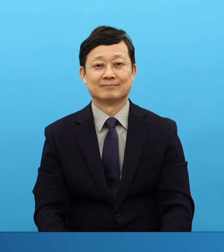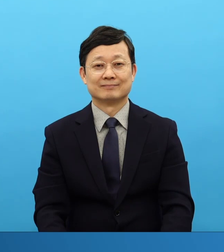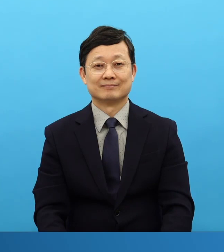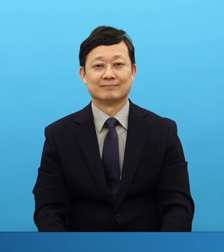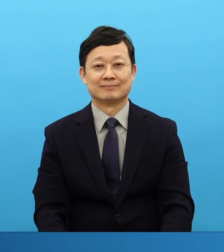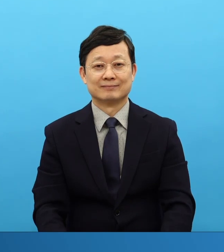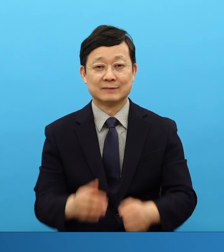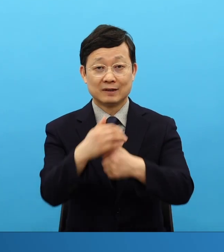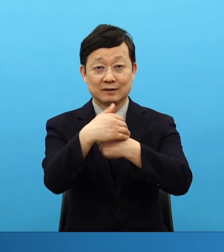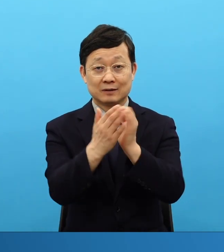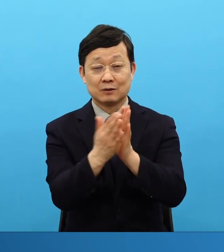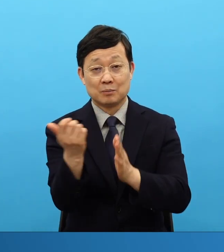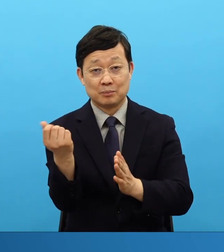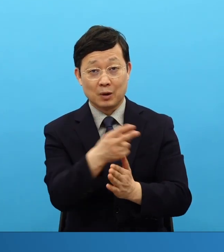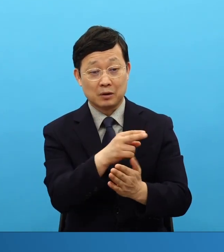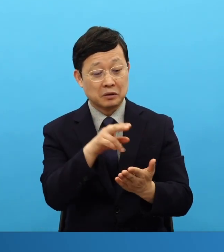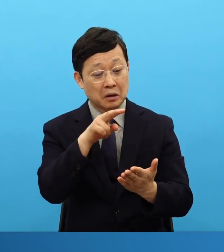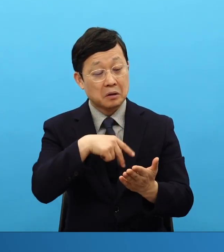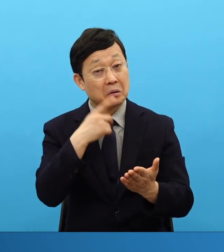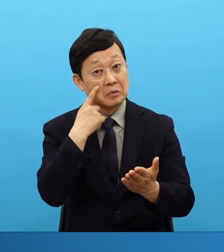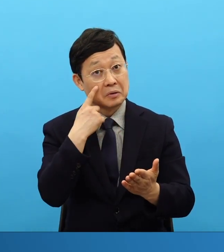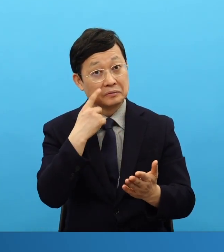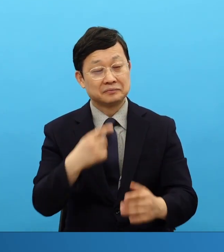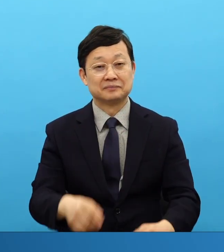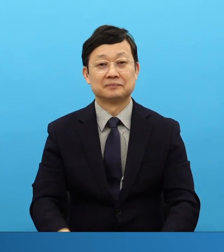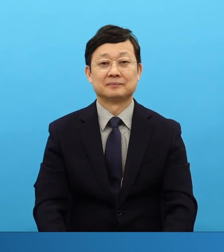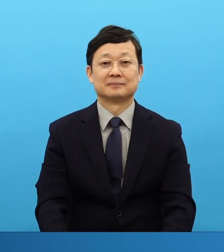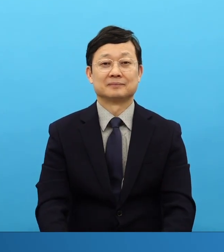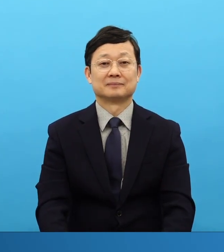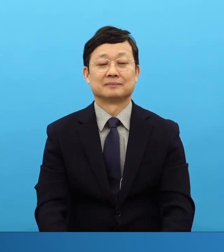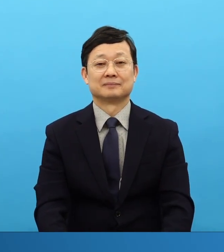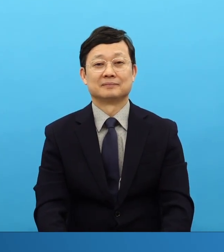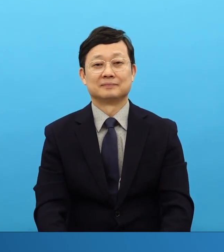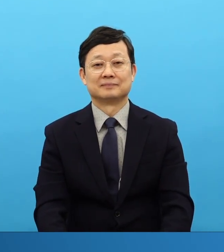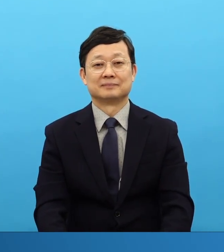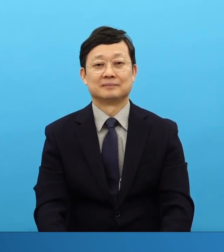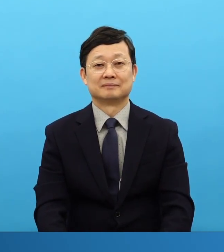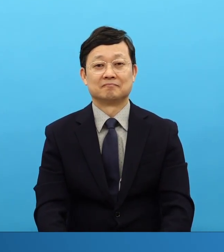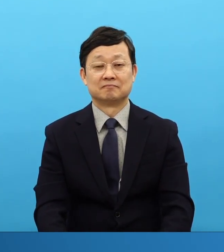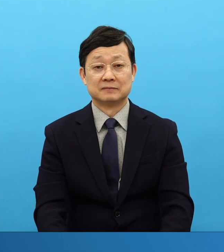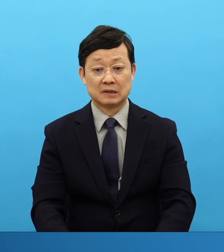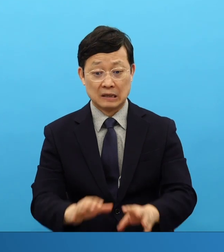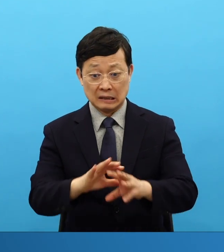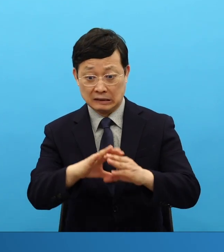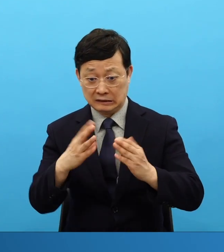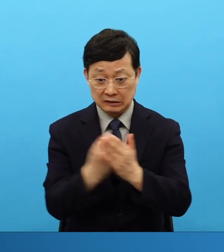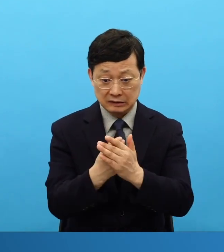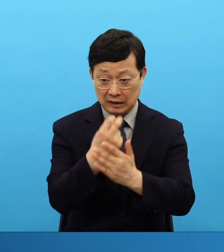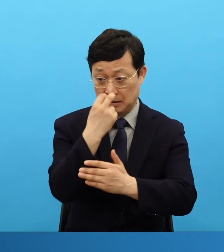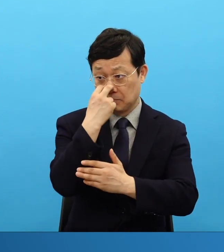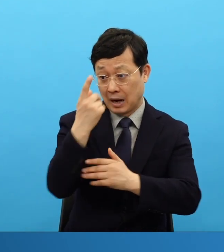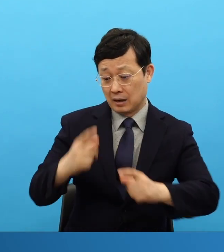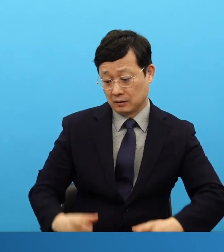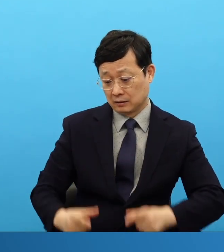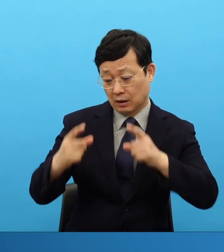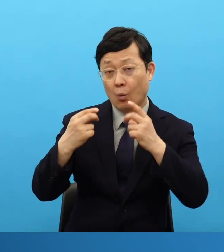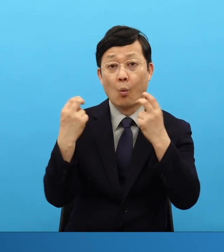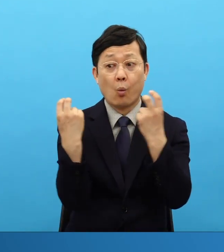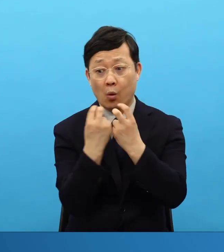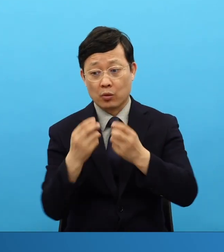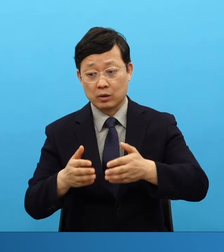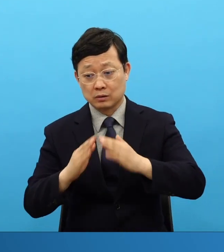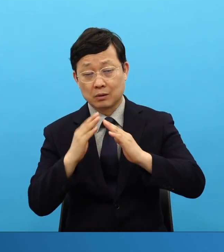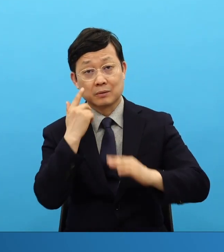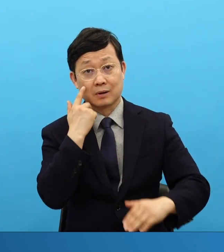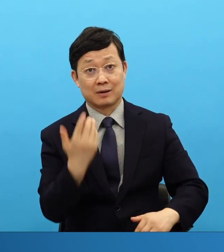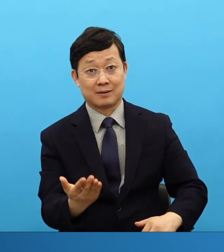again. 자, 성경구절 몇 구절을 소개하겠습니다. And now I'm going to introduce to you some passages of the Bible. 절대 망대를 어떻게 세우는가 보세요. How can we raise up this absolute